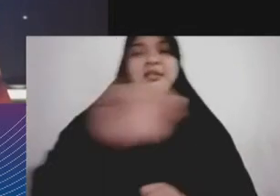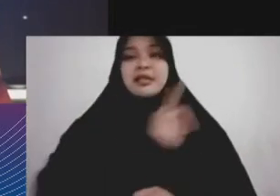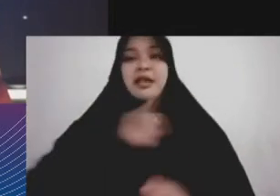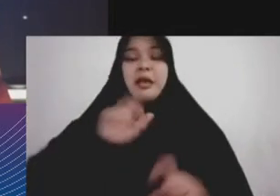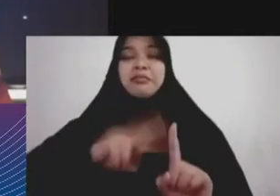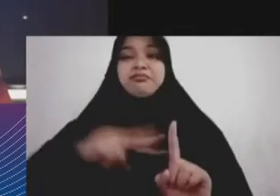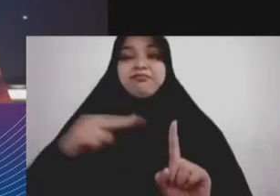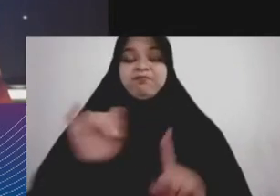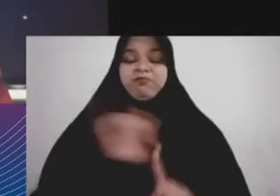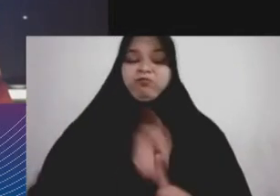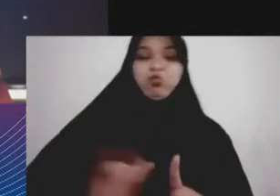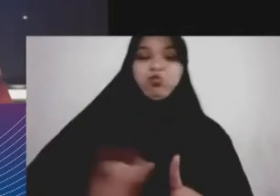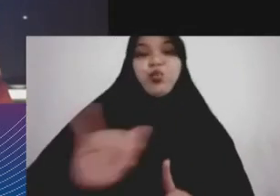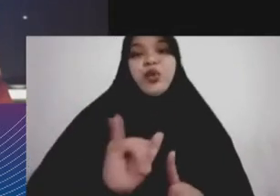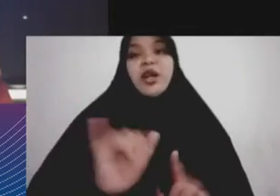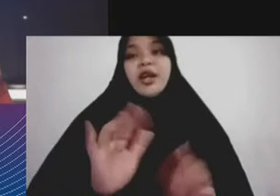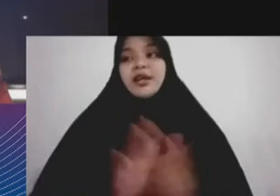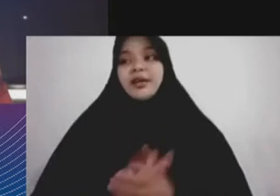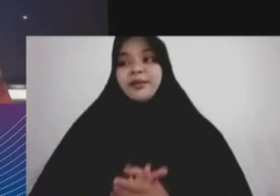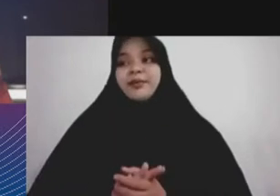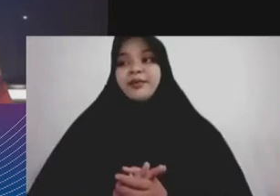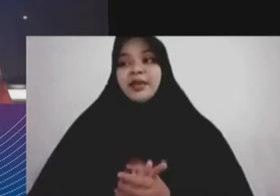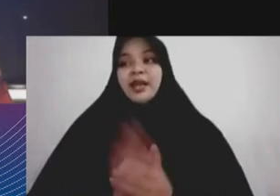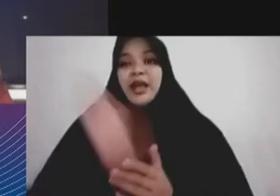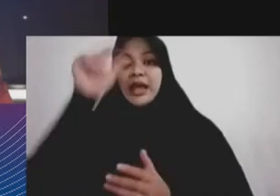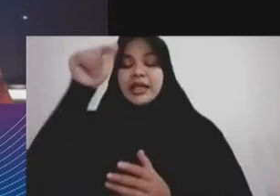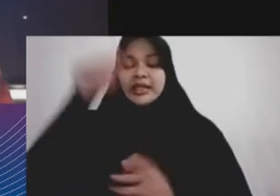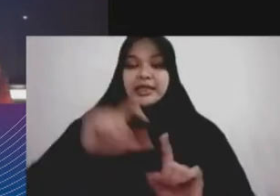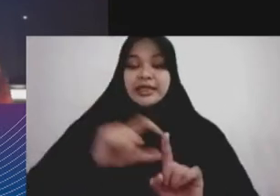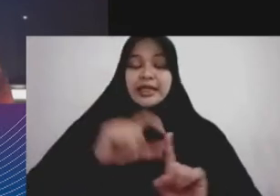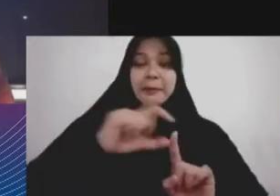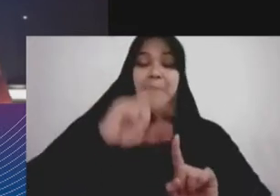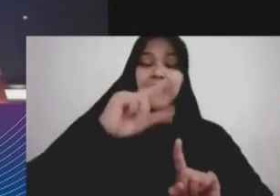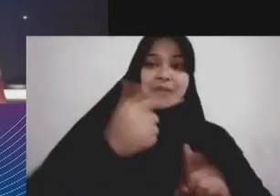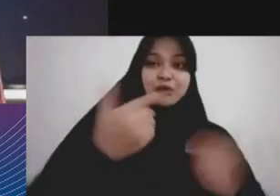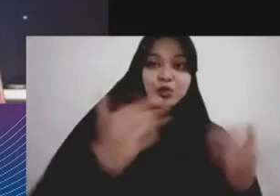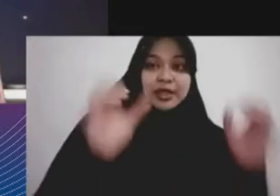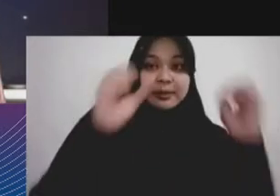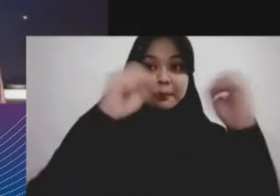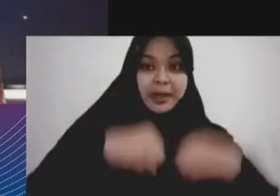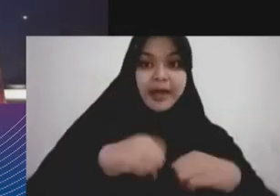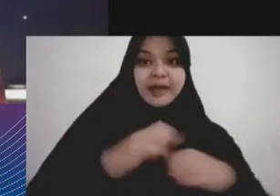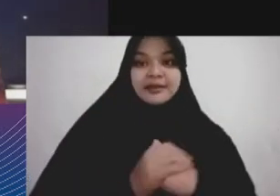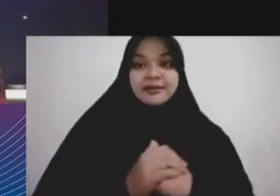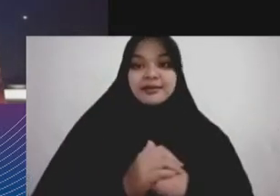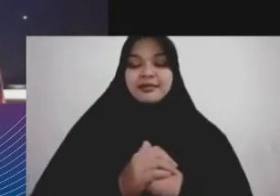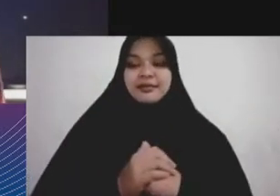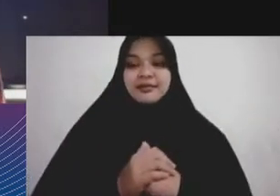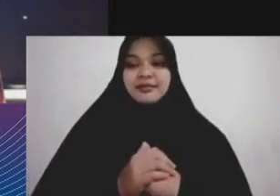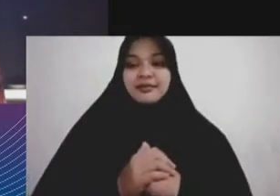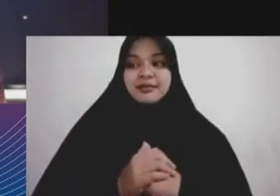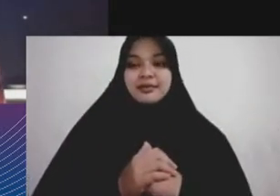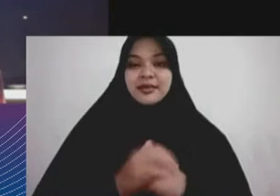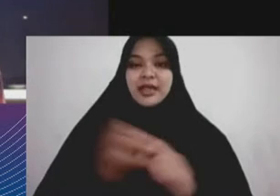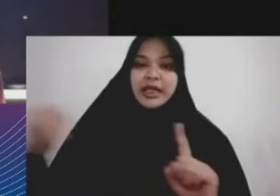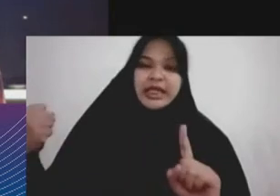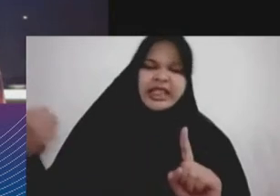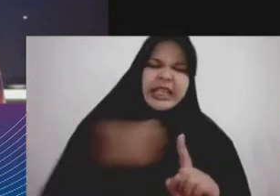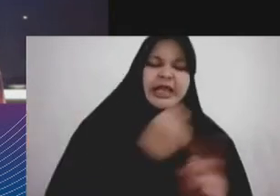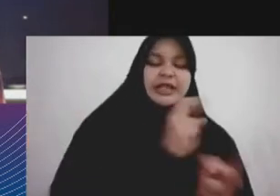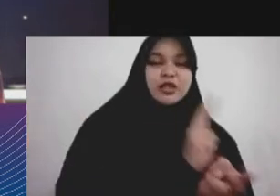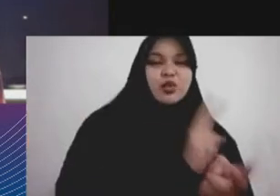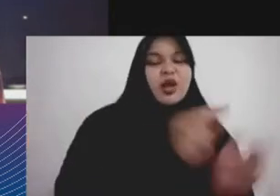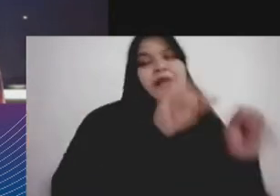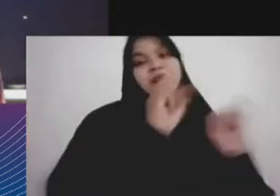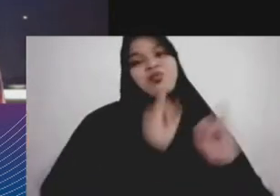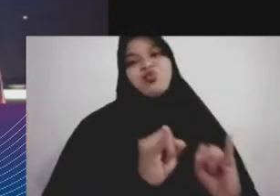di DPR rata-rata sudah sepakat bahwa kekerasan seksual ini satu hal yang buruk. Nah,